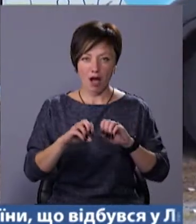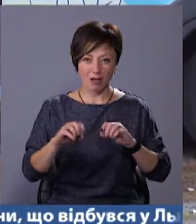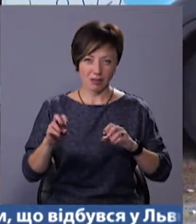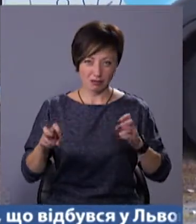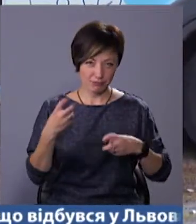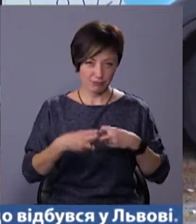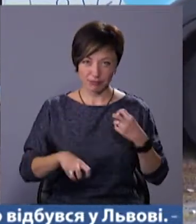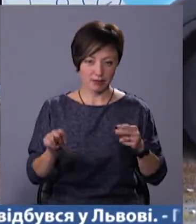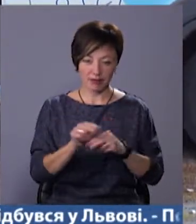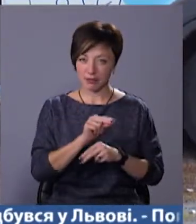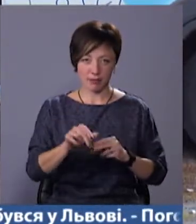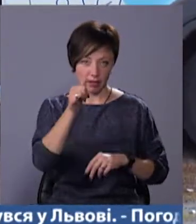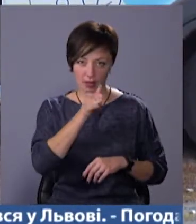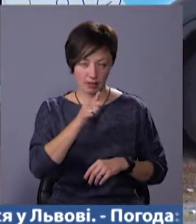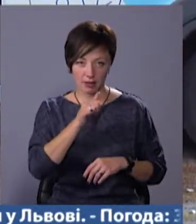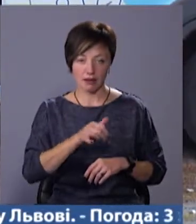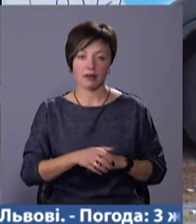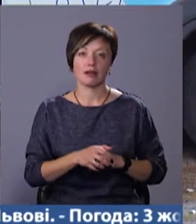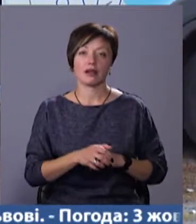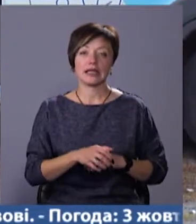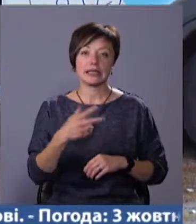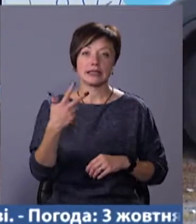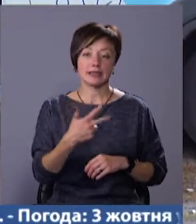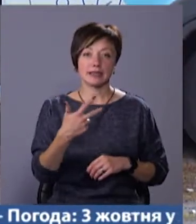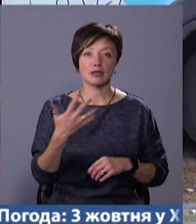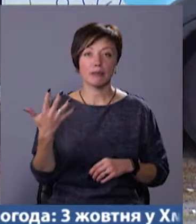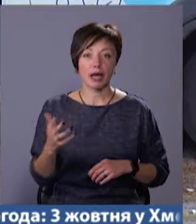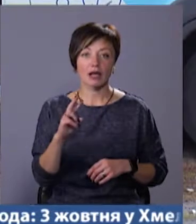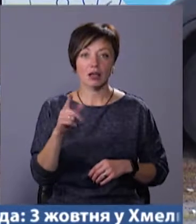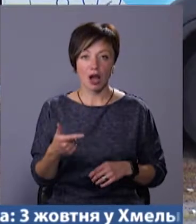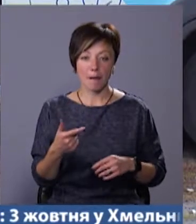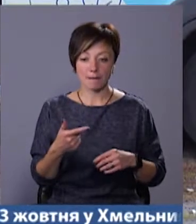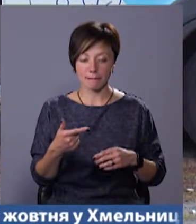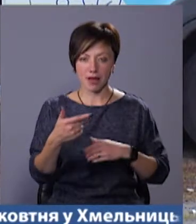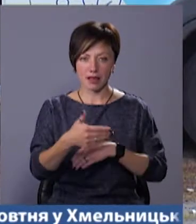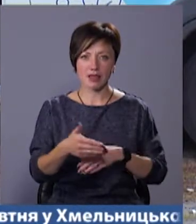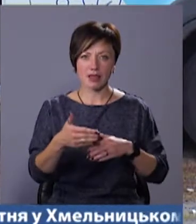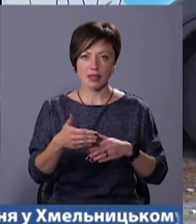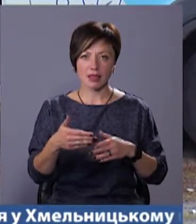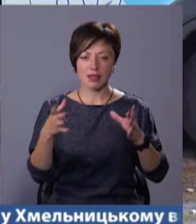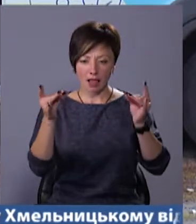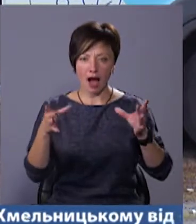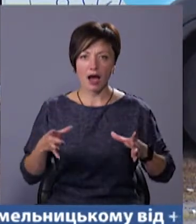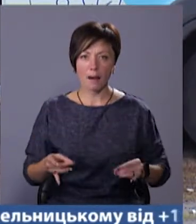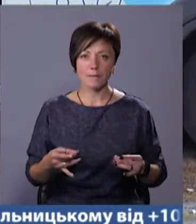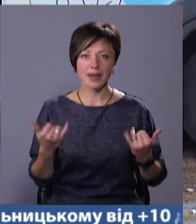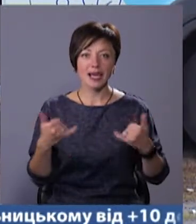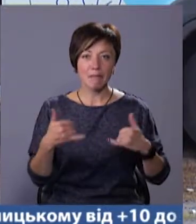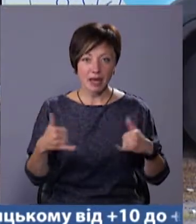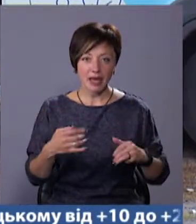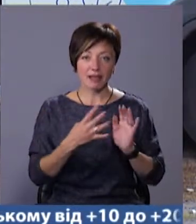ладу, його не можна поремонтувати, 35 кілограм тари від побутової хімії і